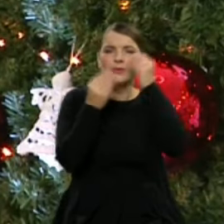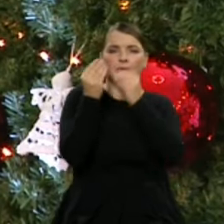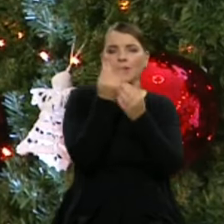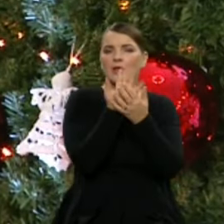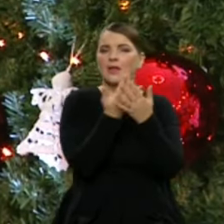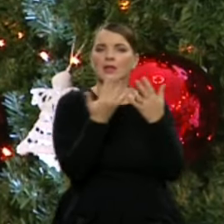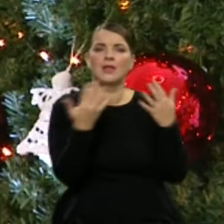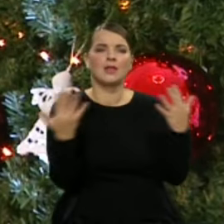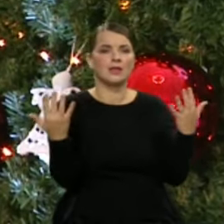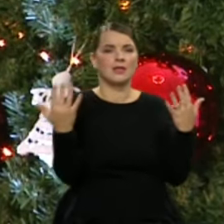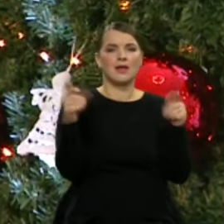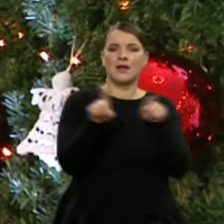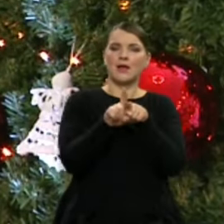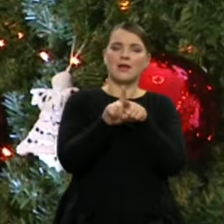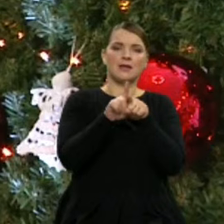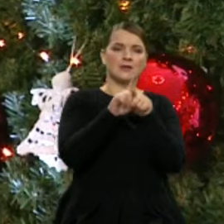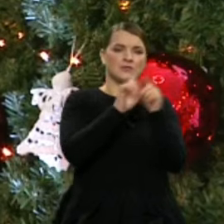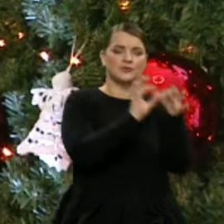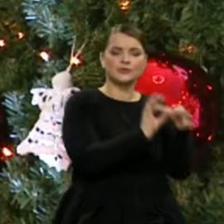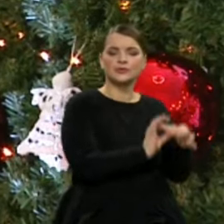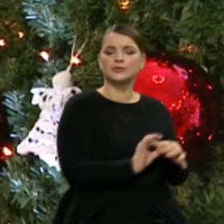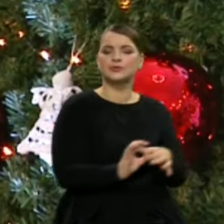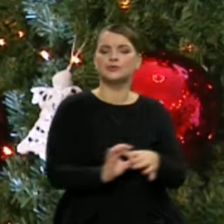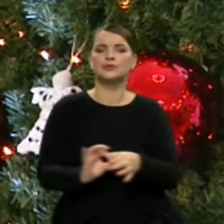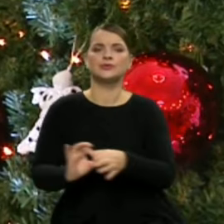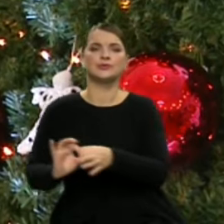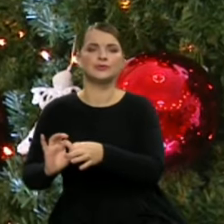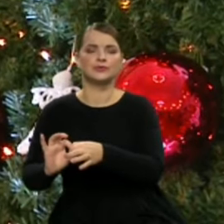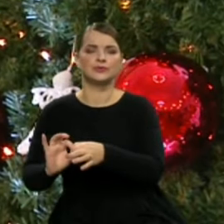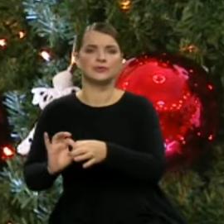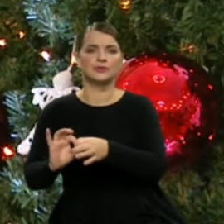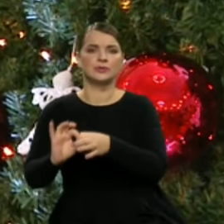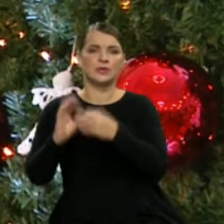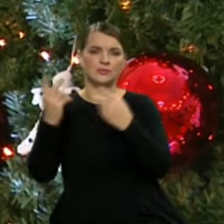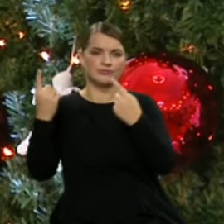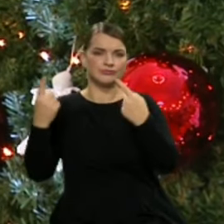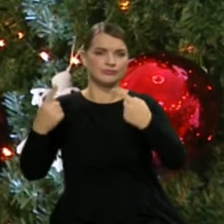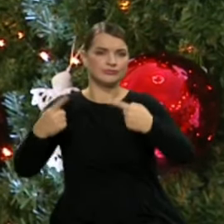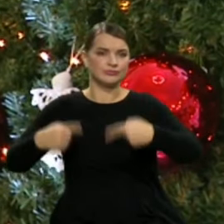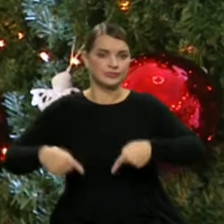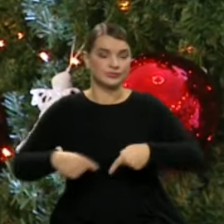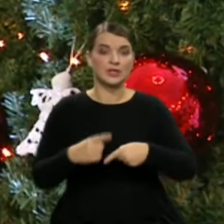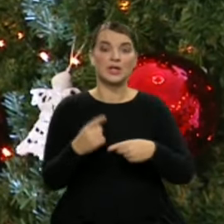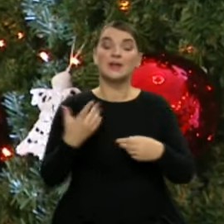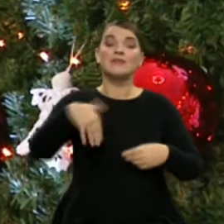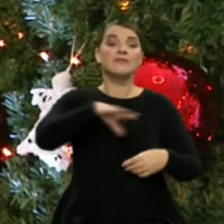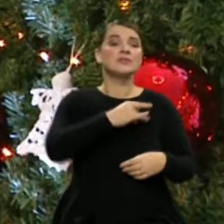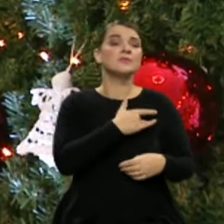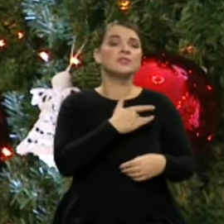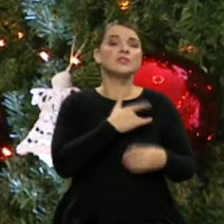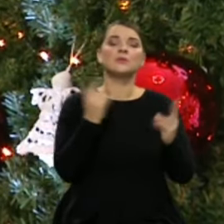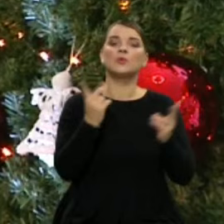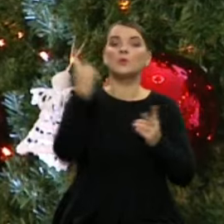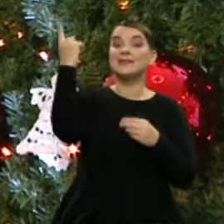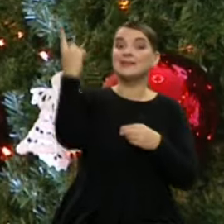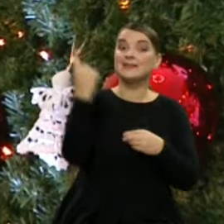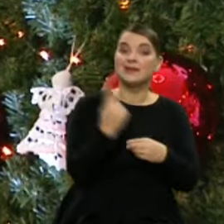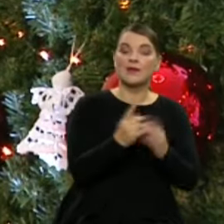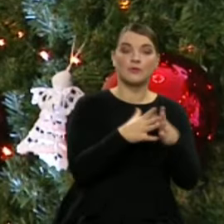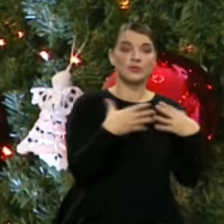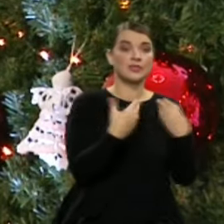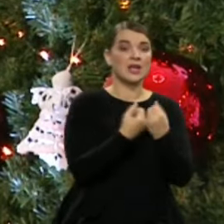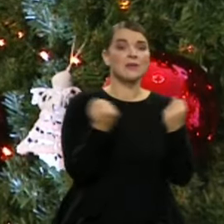pasiglemžęs į egzistencinę mirtį daugelį. Mūsų širdžiai reikia Dievo. Šeimoms reikia Dievo. Valstybė reikia